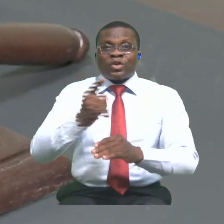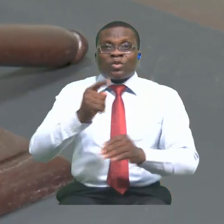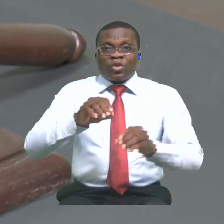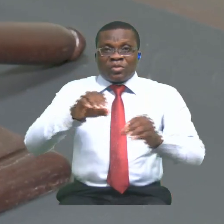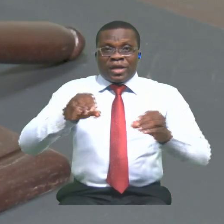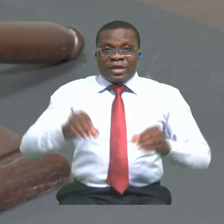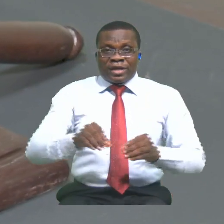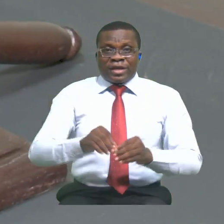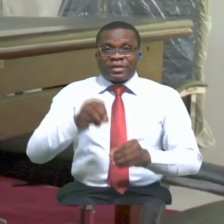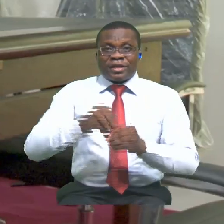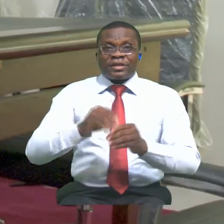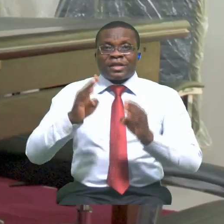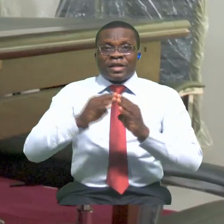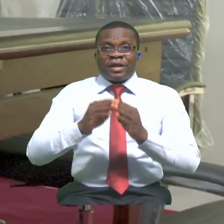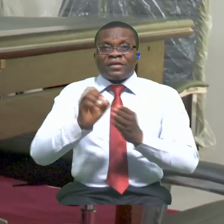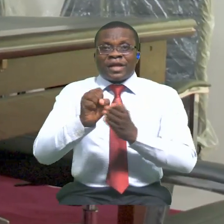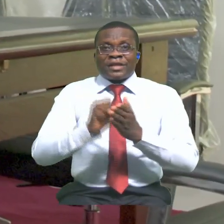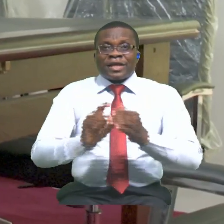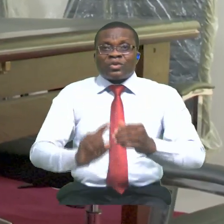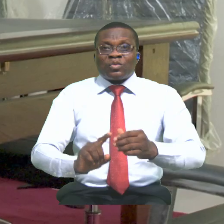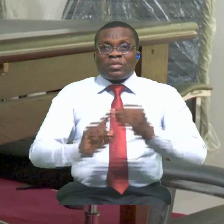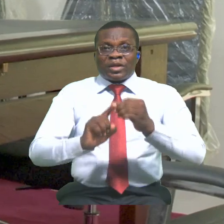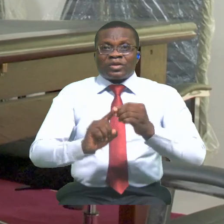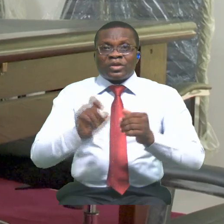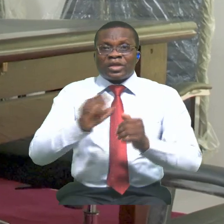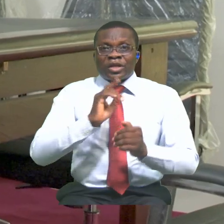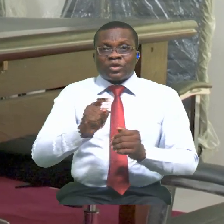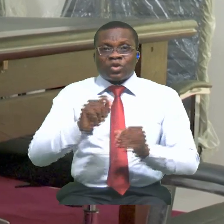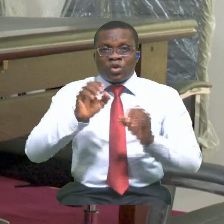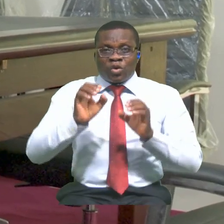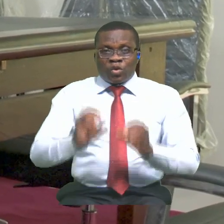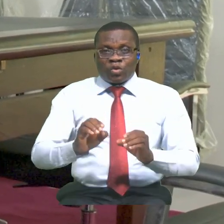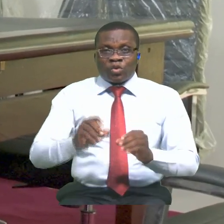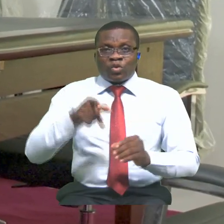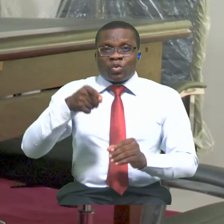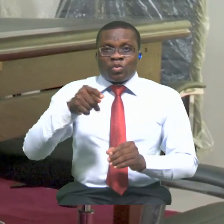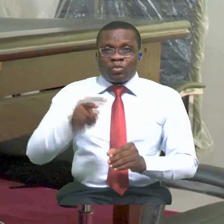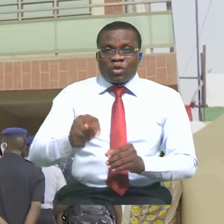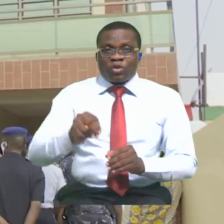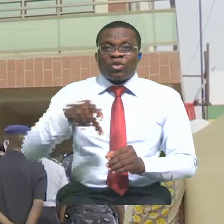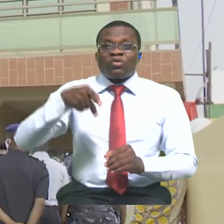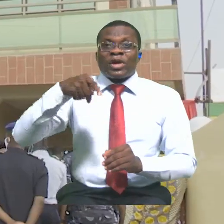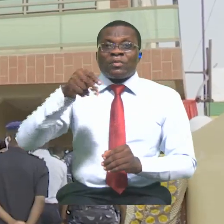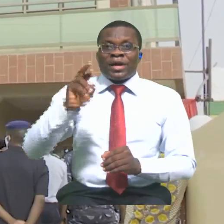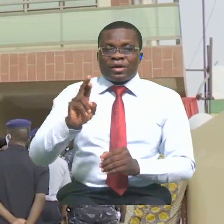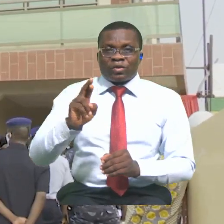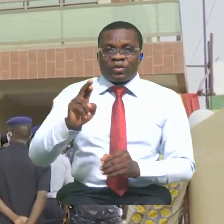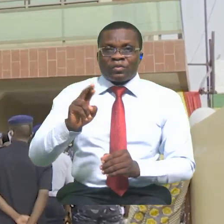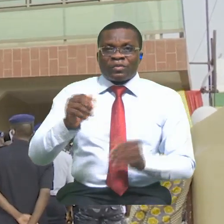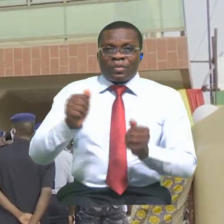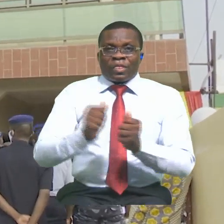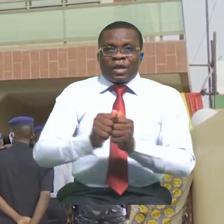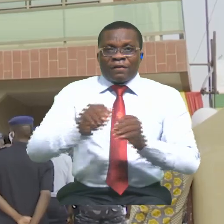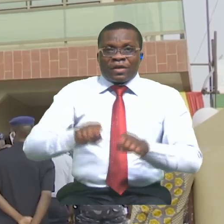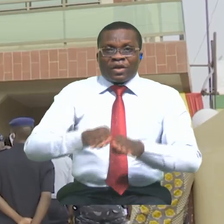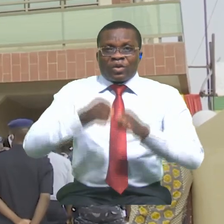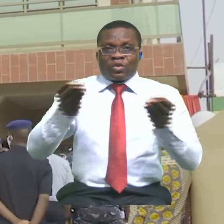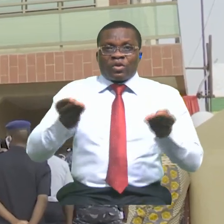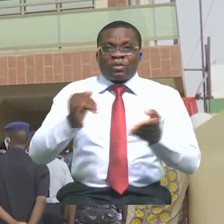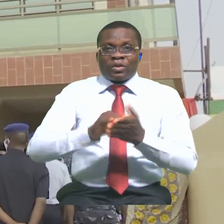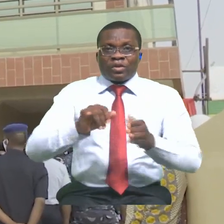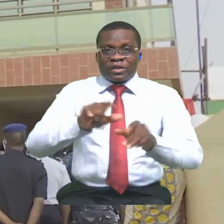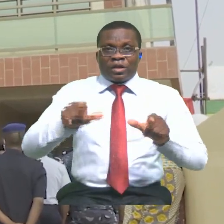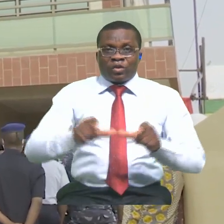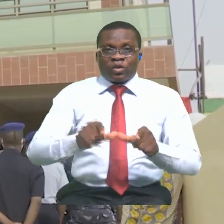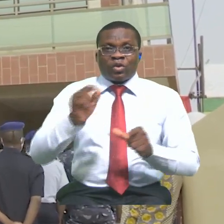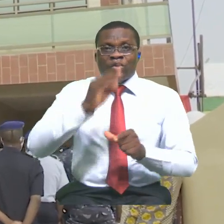classe dans les villes à statut particulier que sont Cotonou, Porto-Novo et Parakou. Avec l'inauguration de ces locaux,